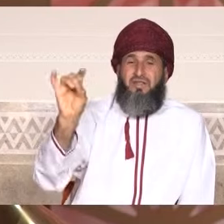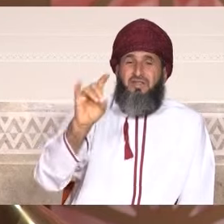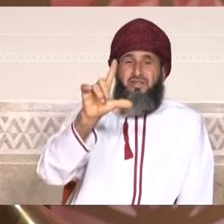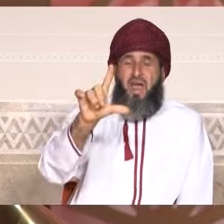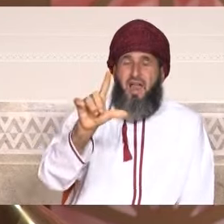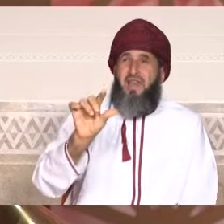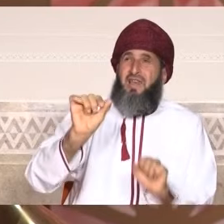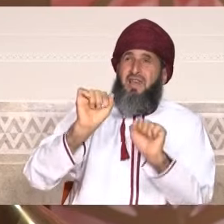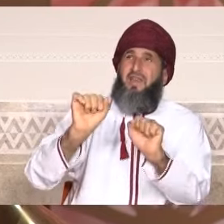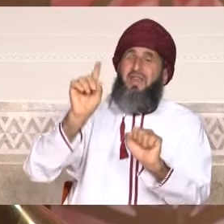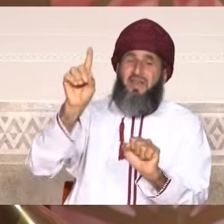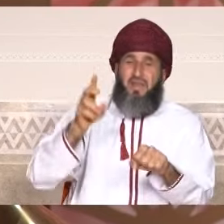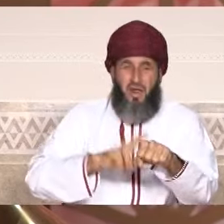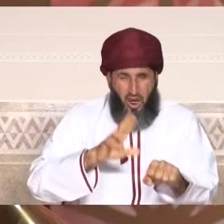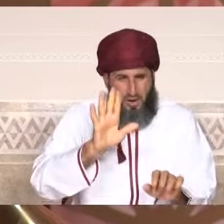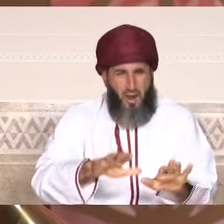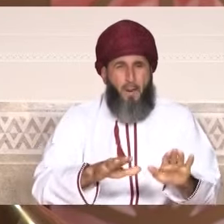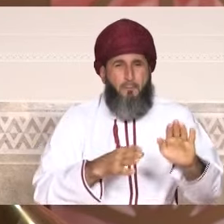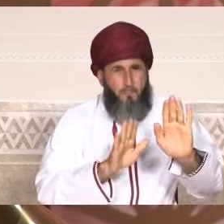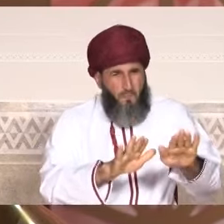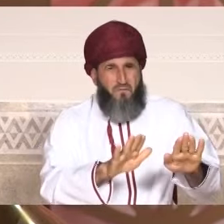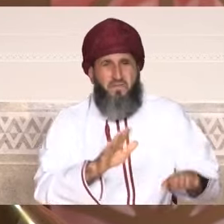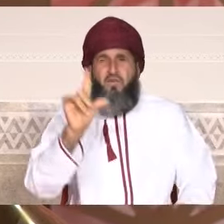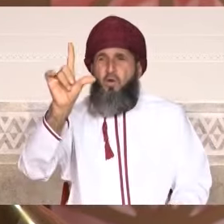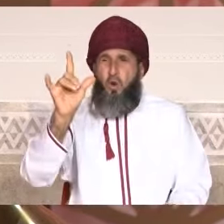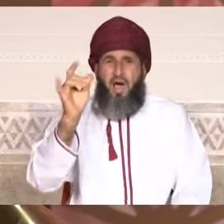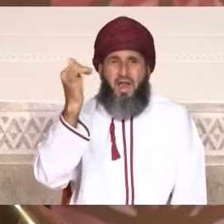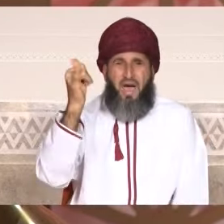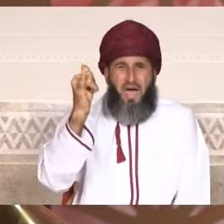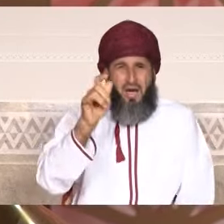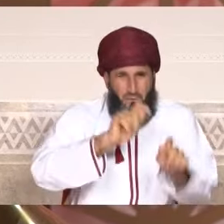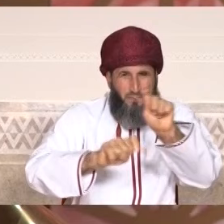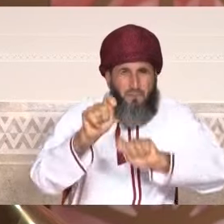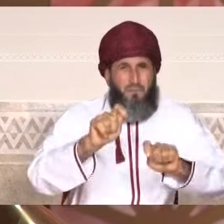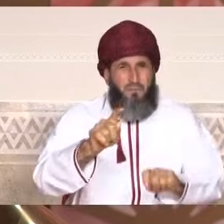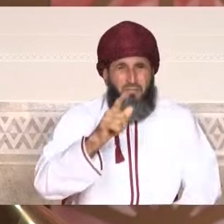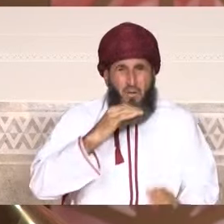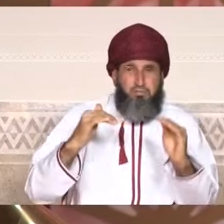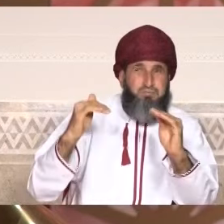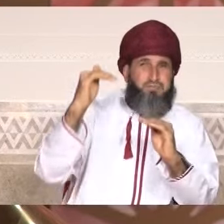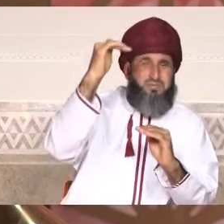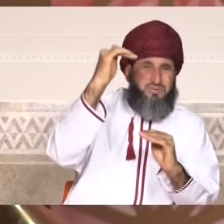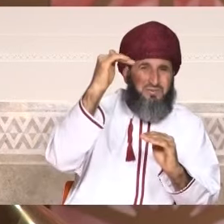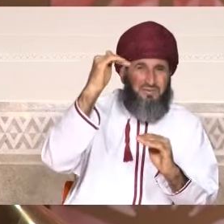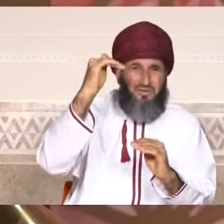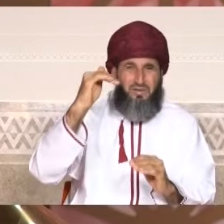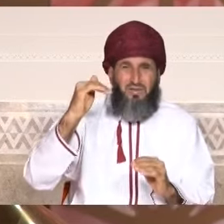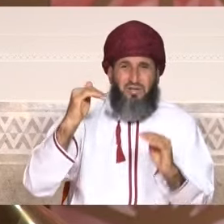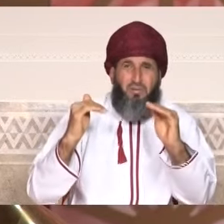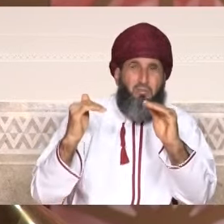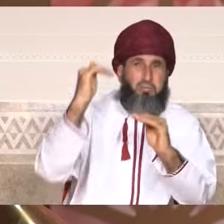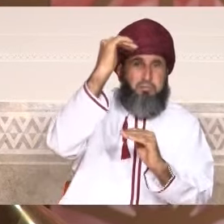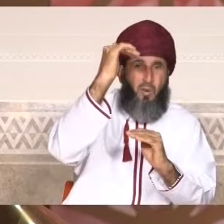وهذا موجود في اللغة العربية مستعمل، فإن من كان عالي الشأن وكان ذا